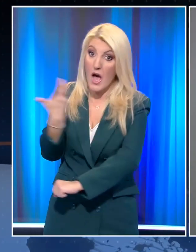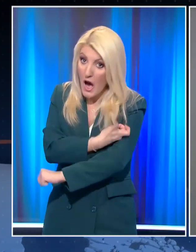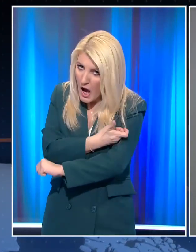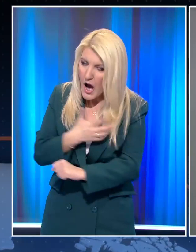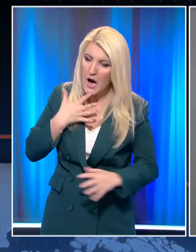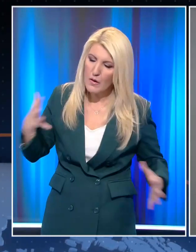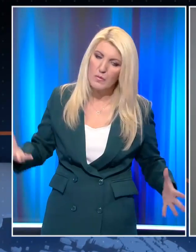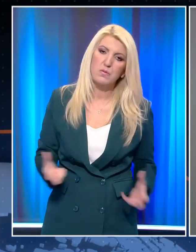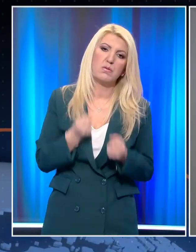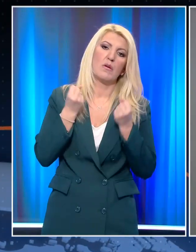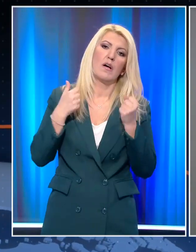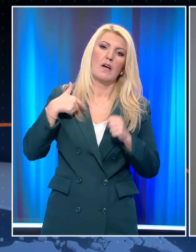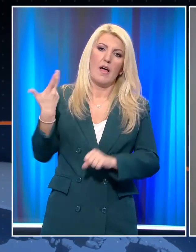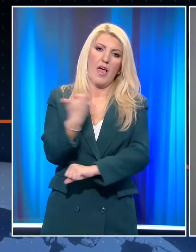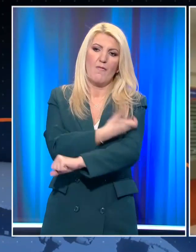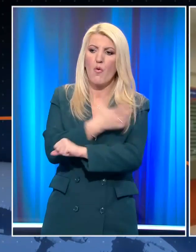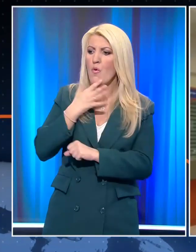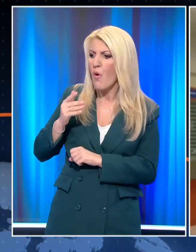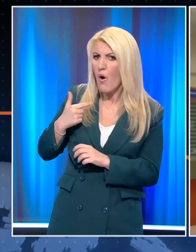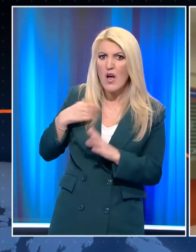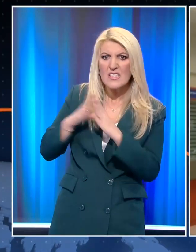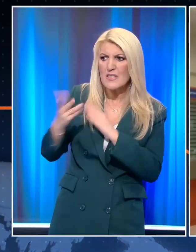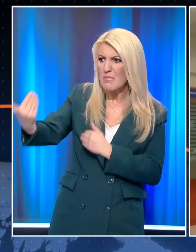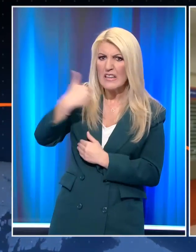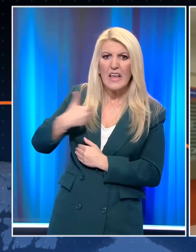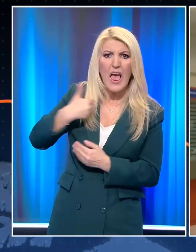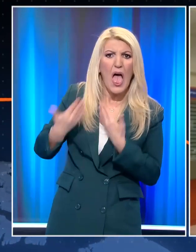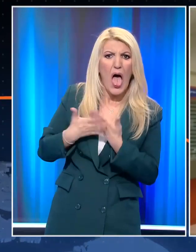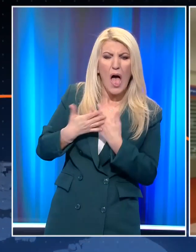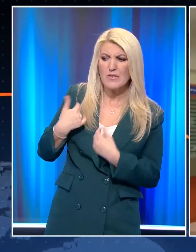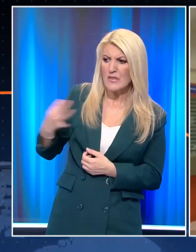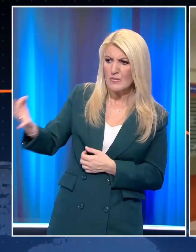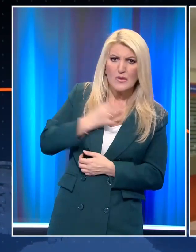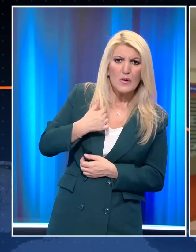σπίτι με όποιον έμπαινε, έβγαινε. Σταματάζεις